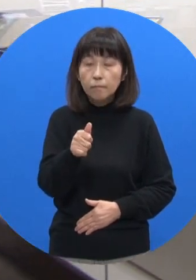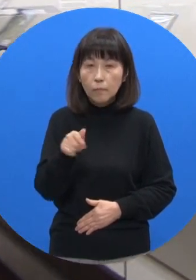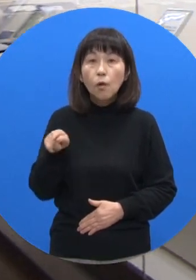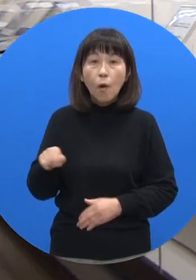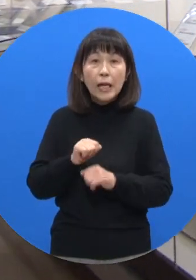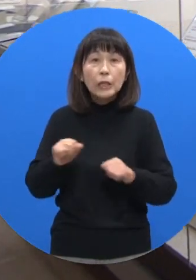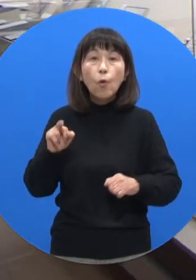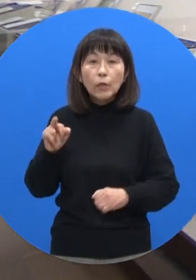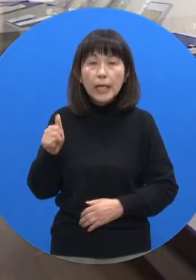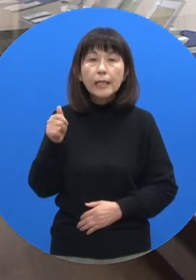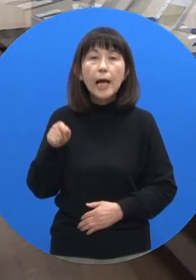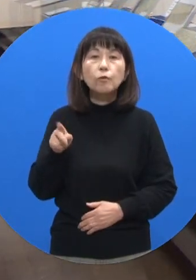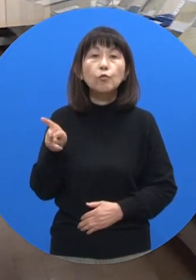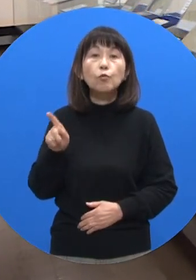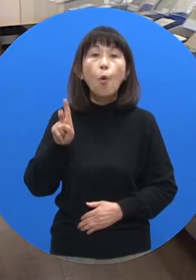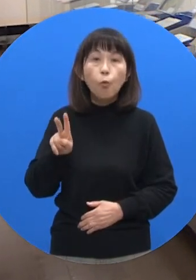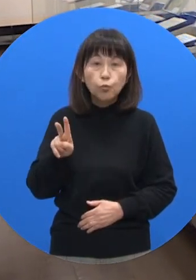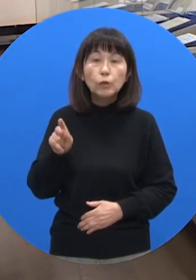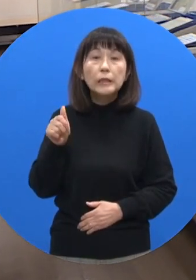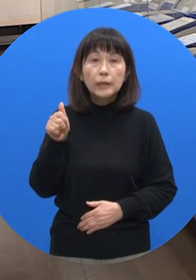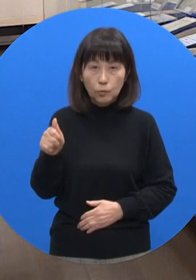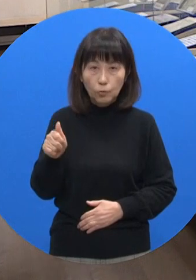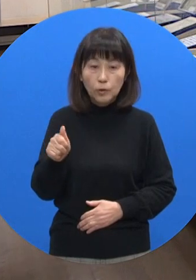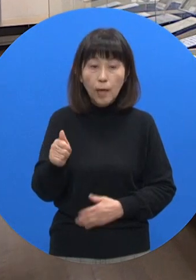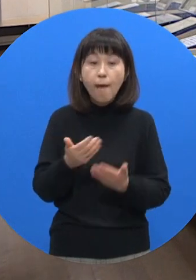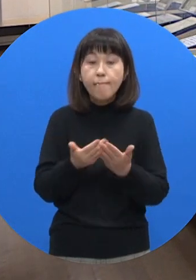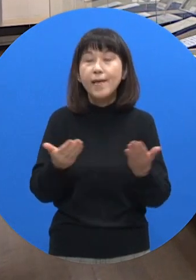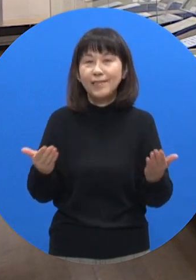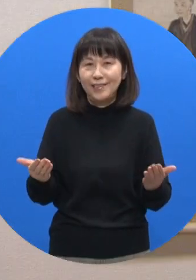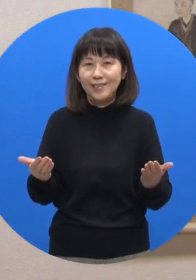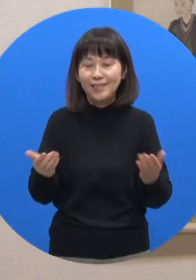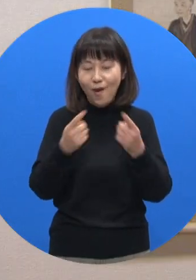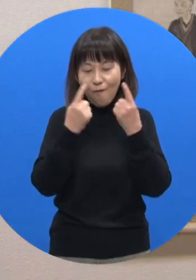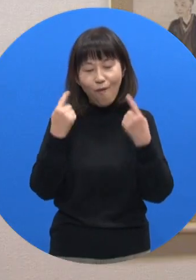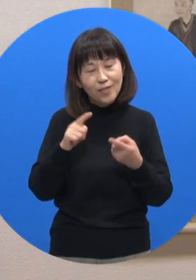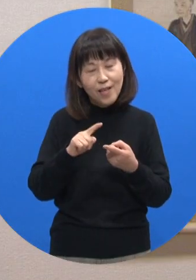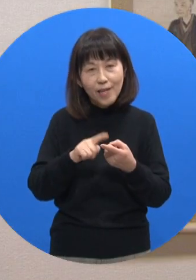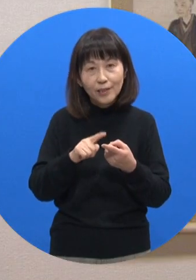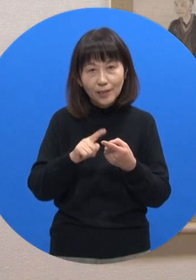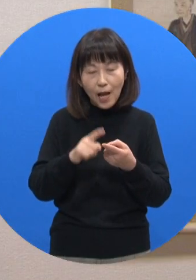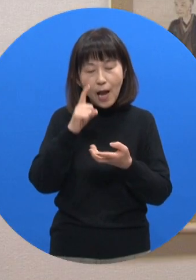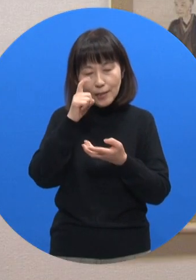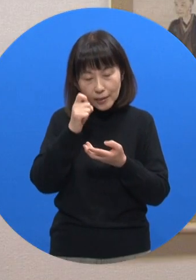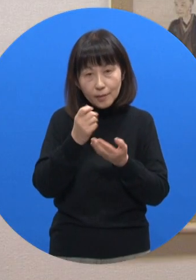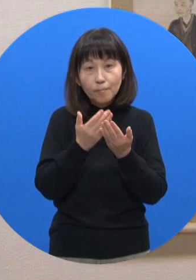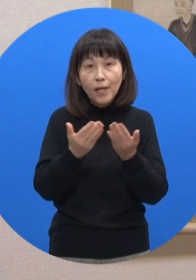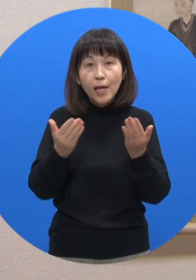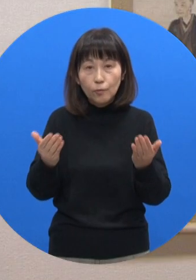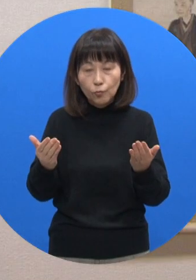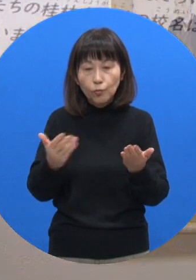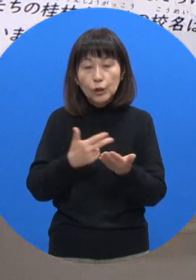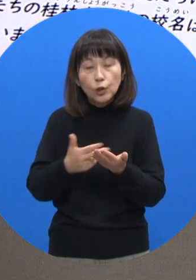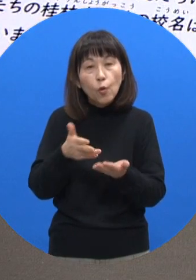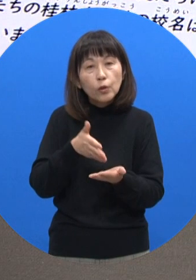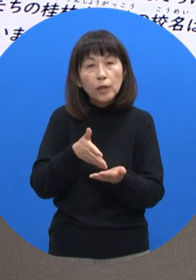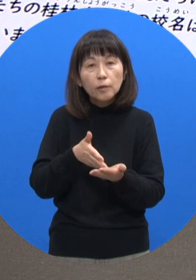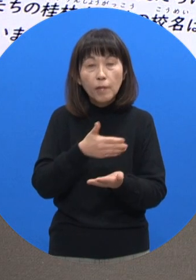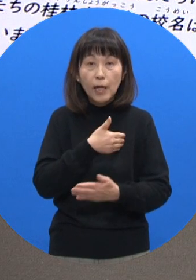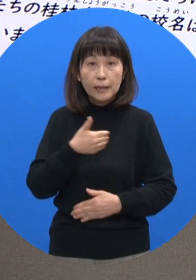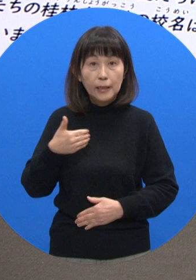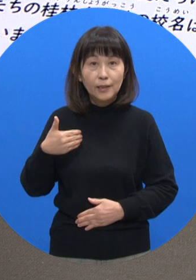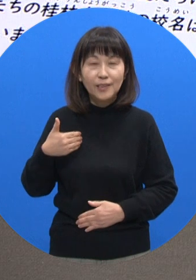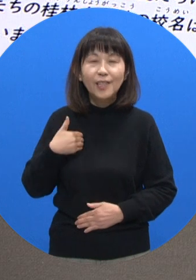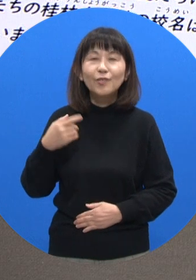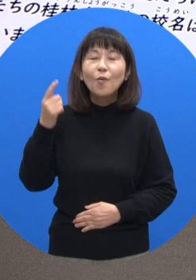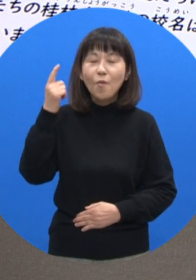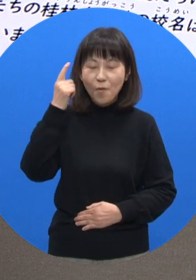広瀬丹宗さんについて展示をしております。個性あふれる写真パネルだとか資料の説明の仕方だとか、そういったところが